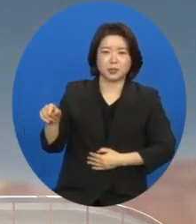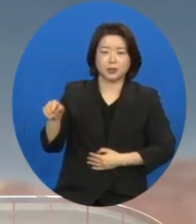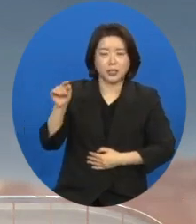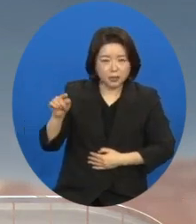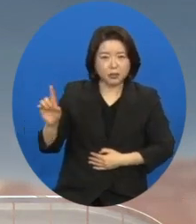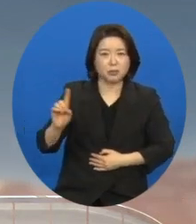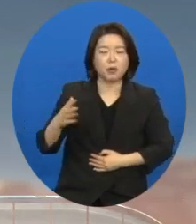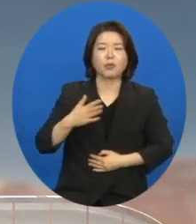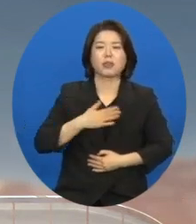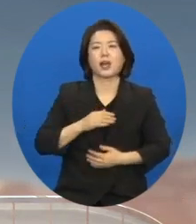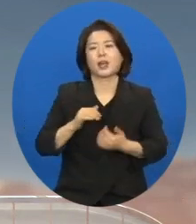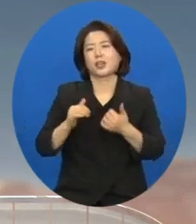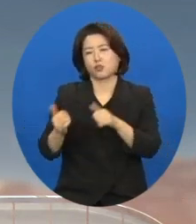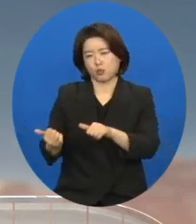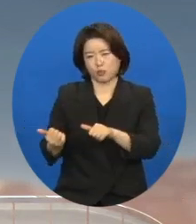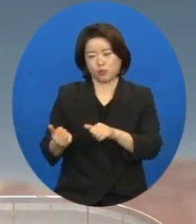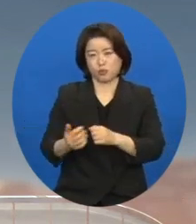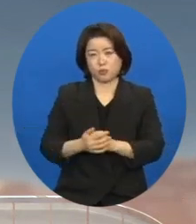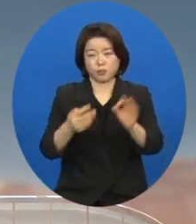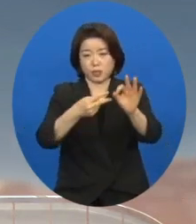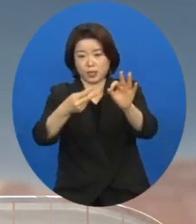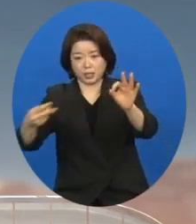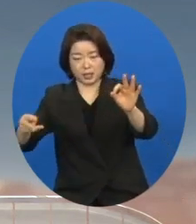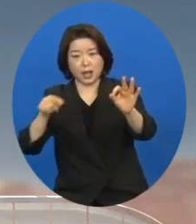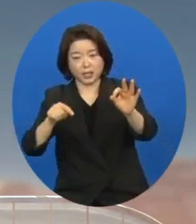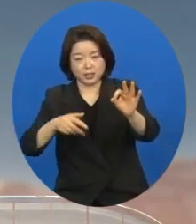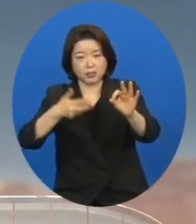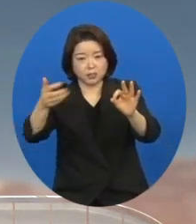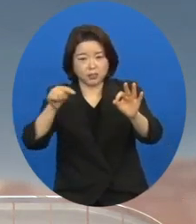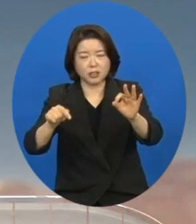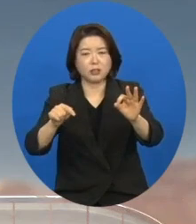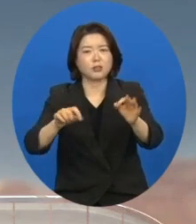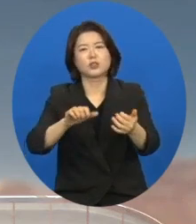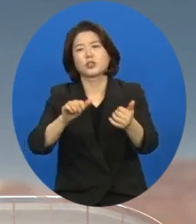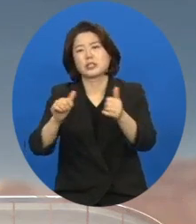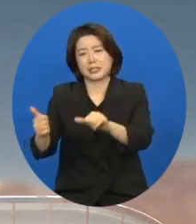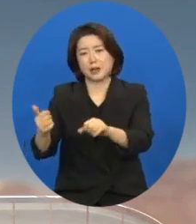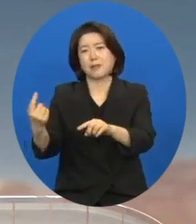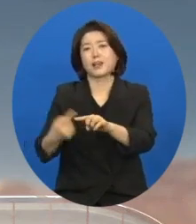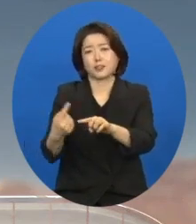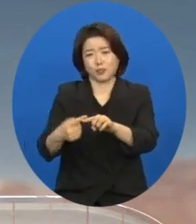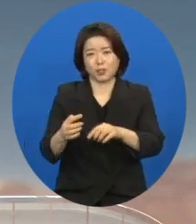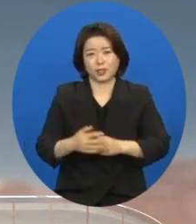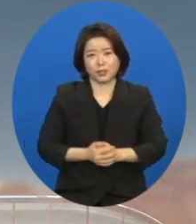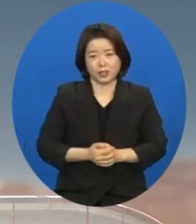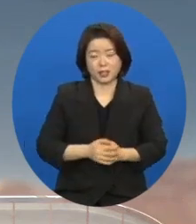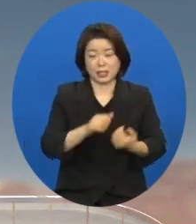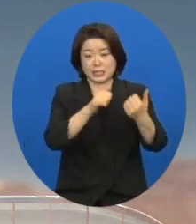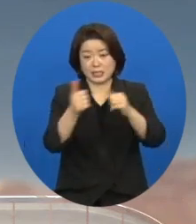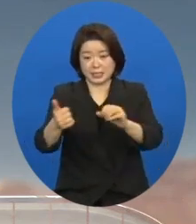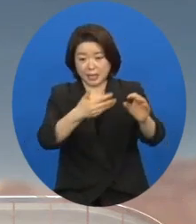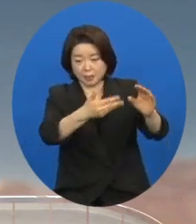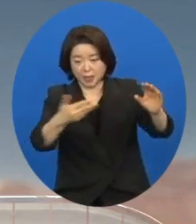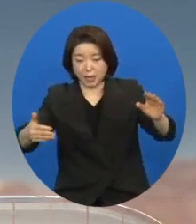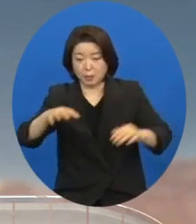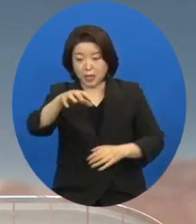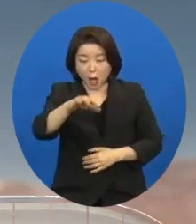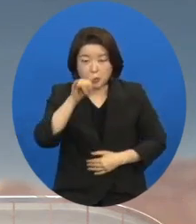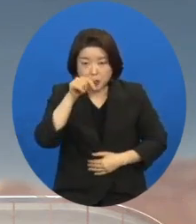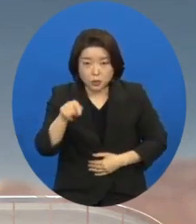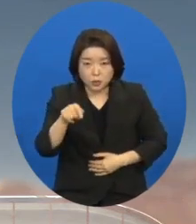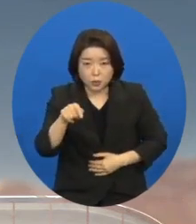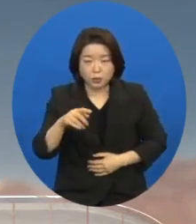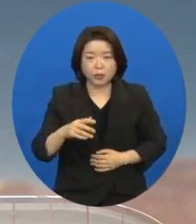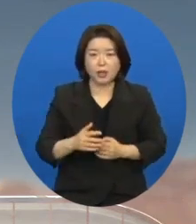죽음이에요. 원래 강이라는 것은 사망을 뜻하거든요. 사망의 강이 가로막혀 있어요. 그것은